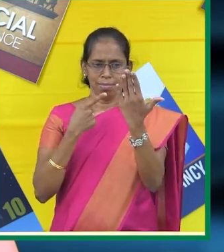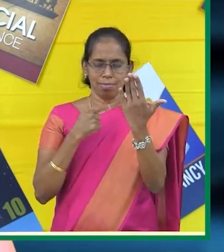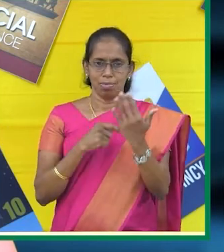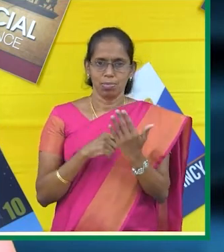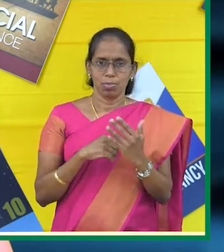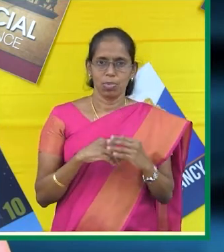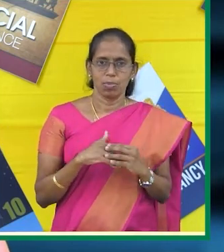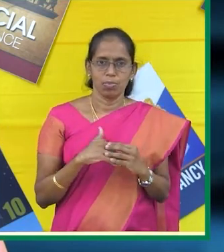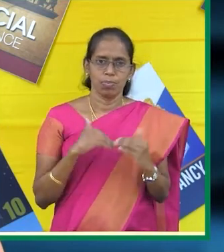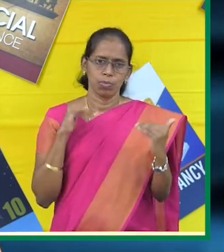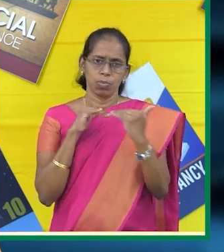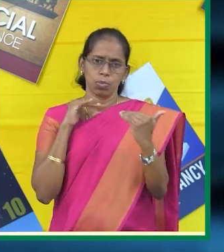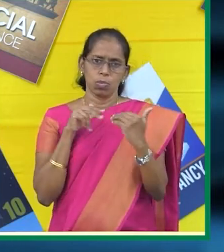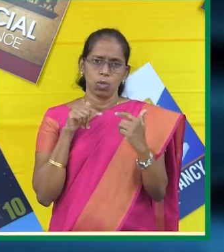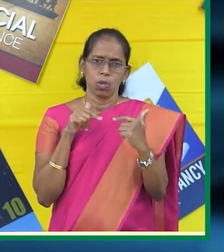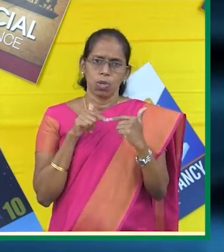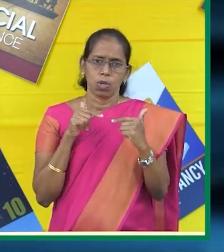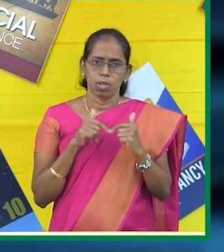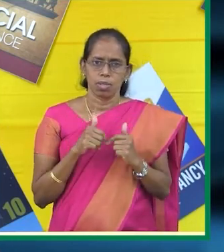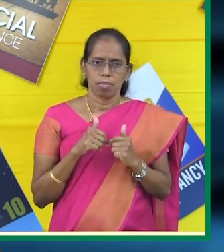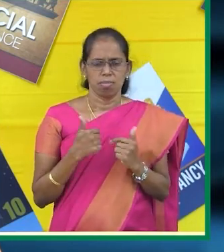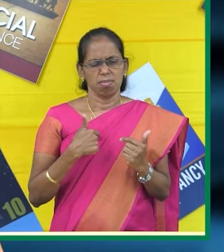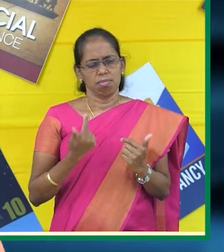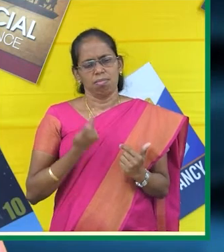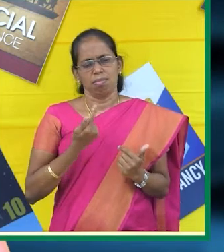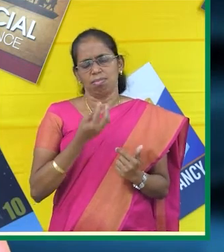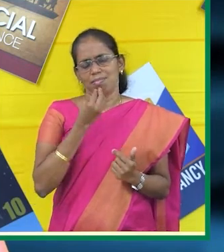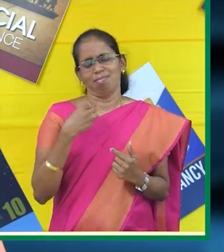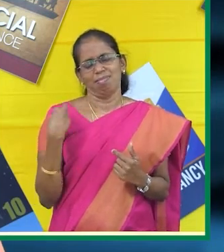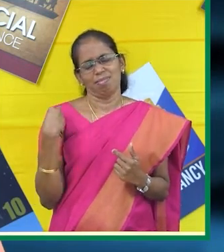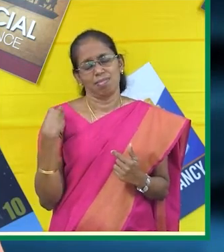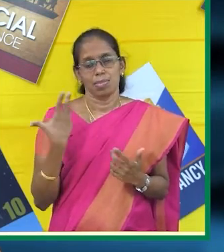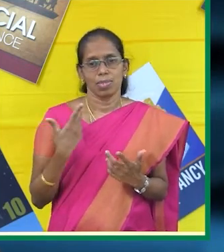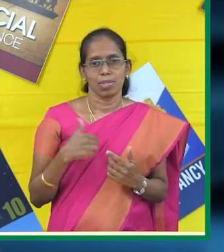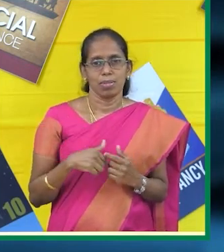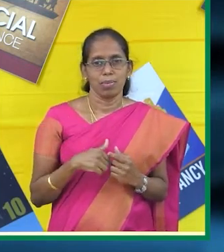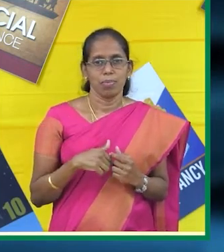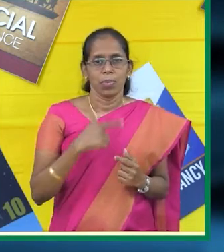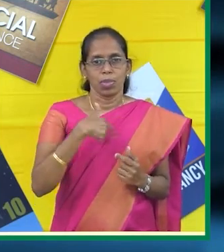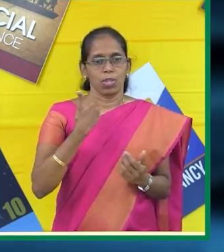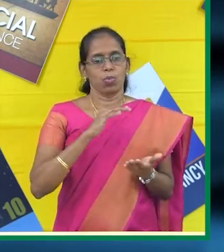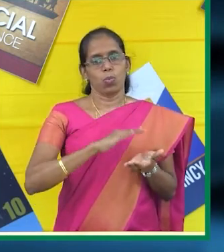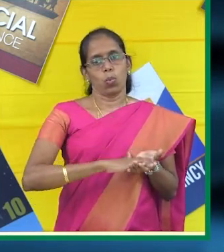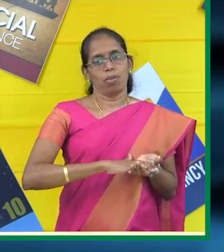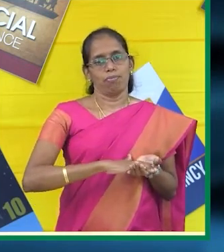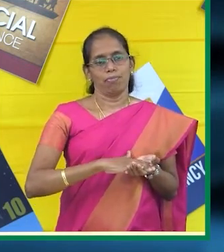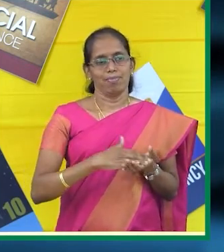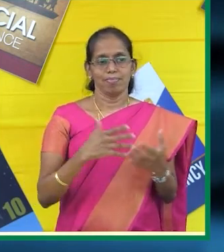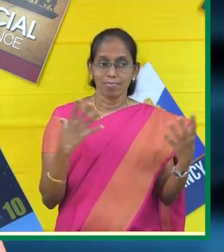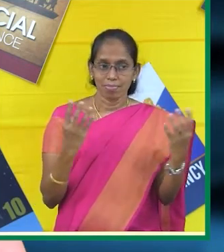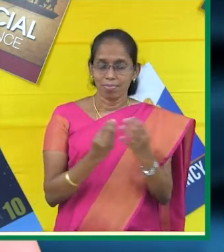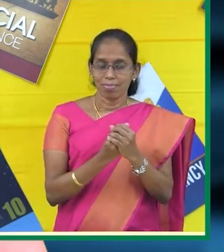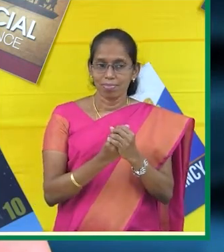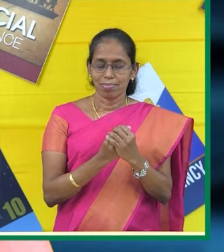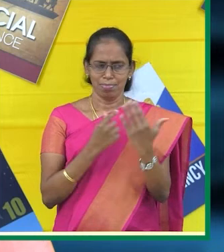தொடர்பு கொள்ள நினைக்கிறார். தான் தனியாக உண்ணுவது சிரமமாக இருக்கும் என்பதனாலே தனக்கு தன்னுடைய மனைவியுடன் சேர்ந்து உண்ண வேண்டும் என்கிற